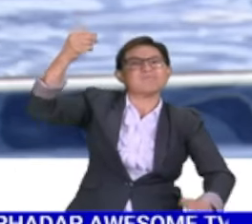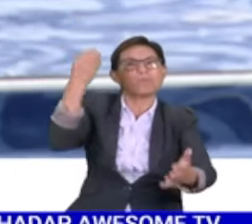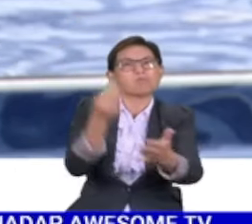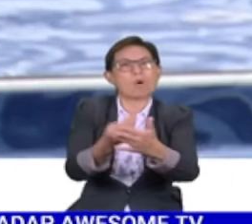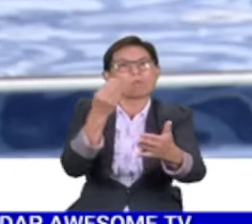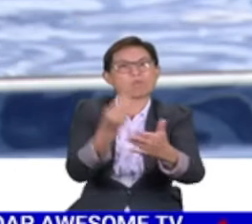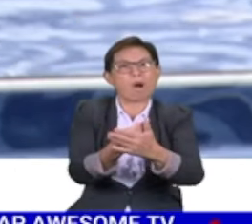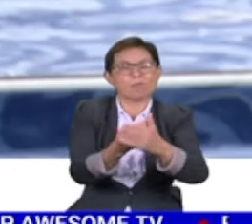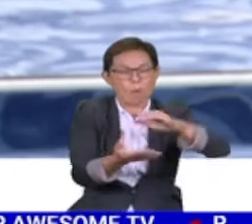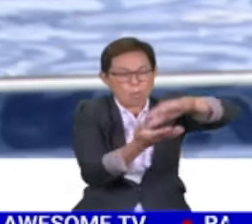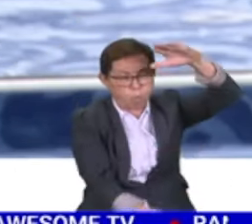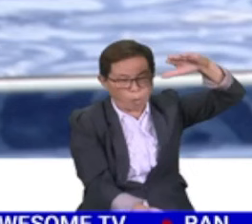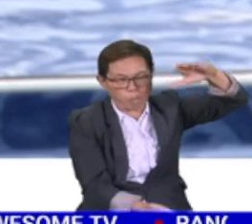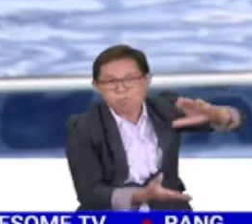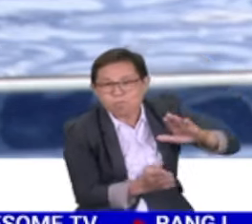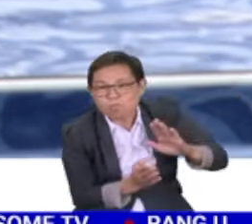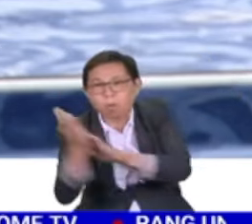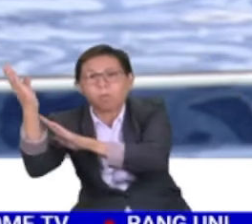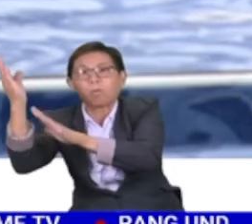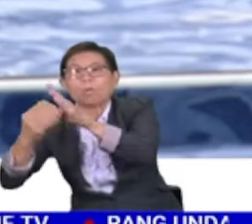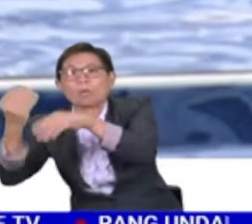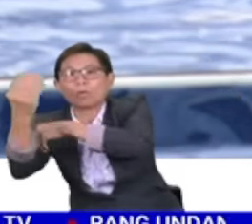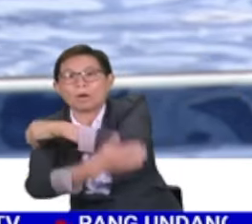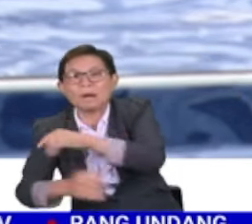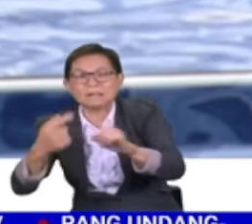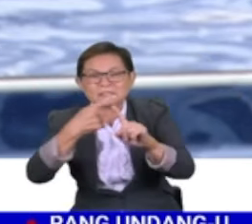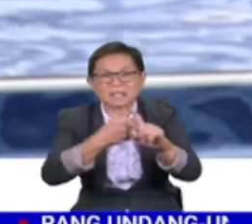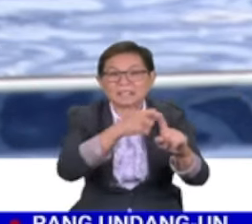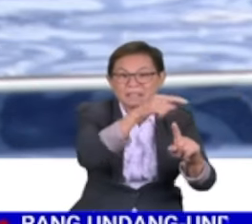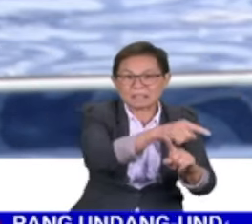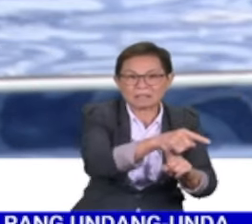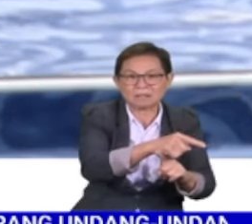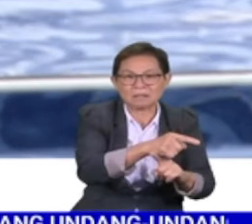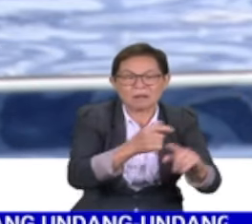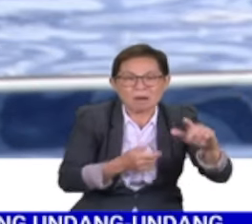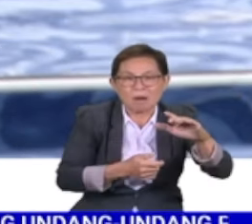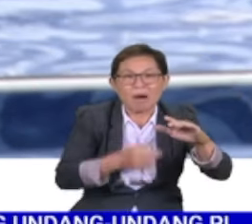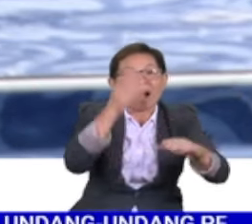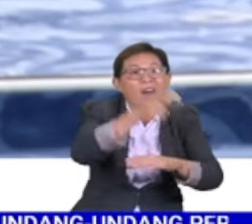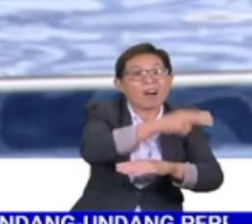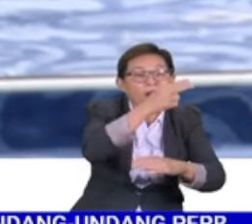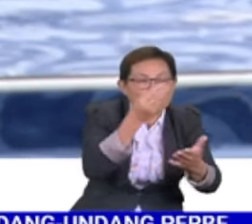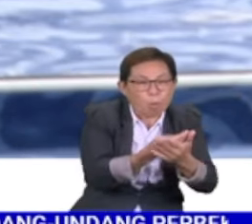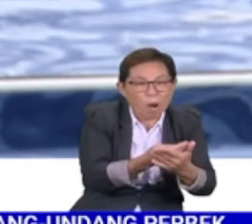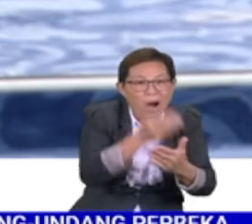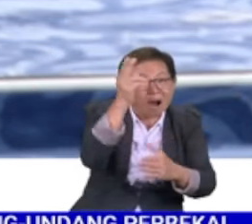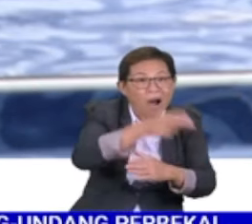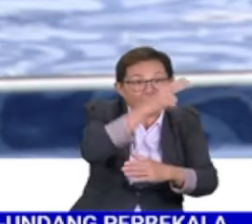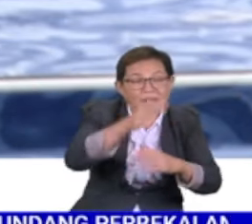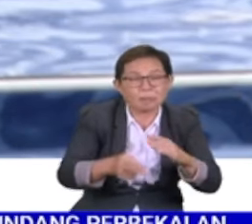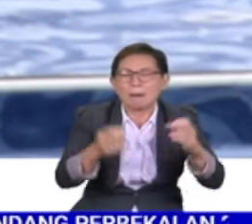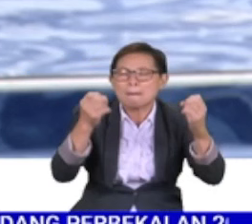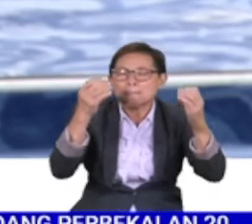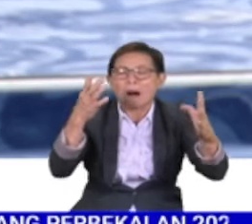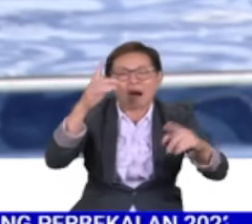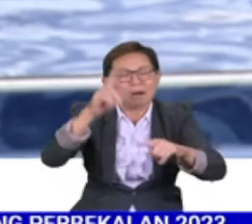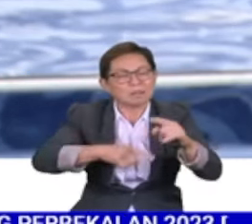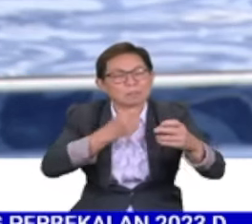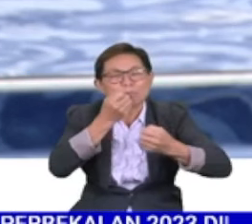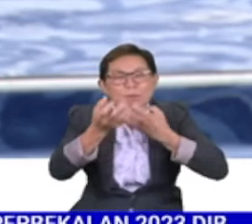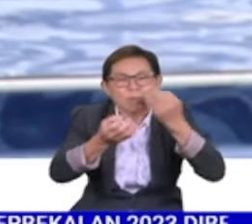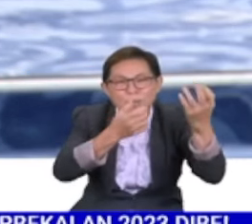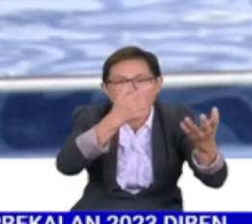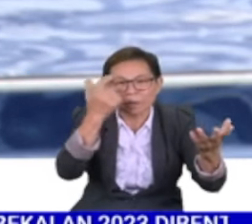dibawa keluar dari Malaysia itu dari sumber-sumber yang dianggap ilisit haram. Kebanyakannya, saya tidak boleh mengatakan semua, ini